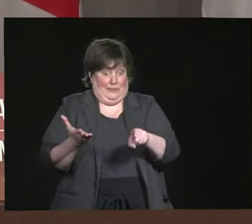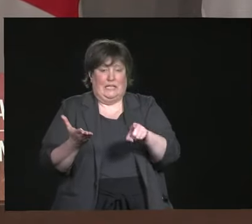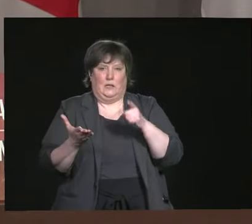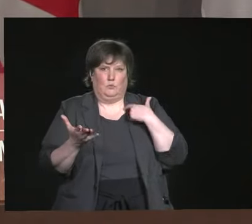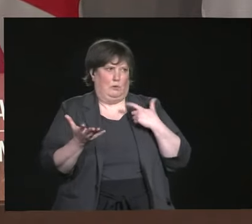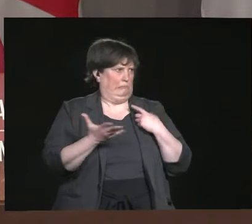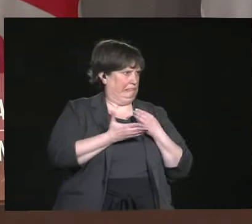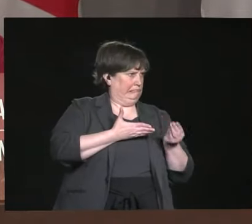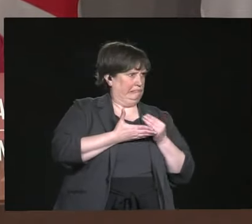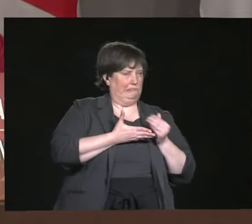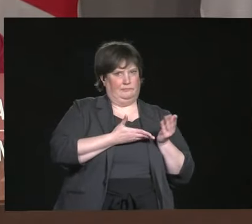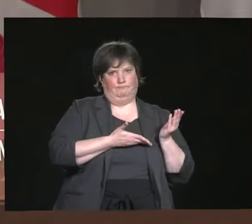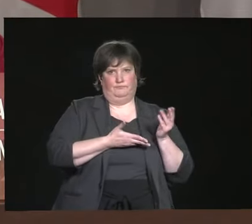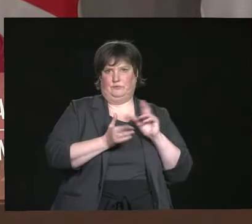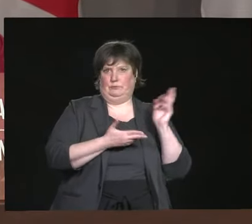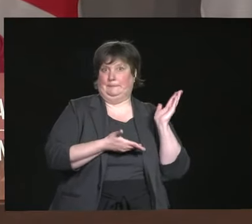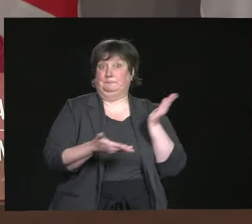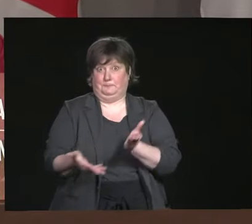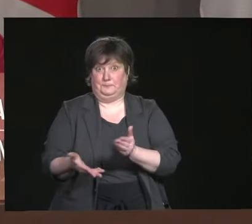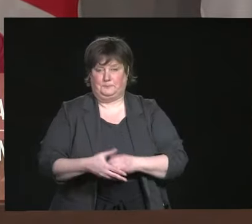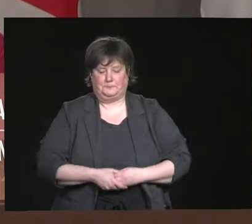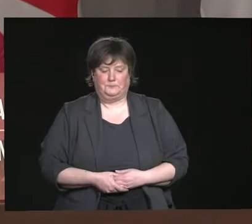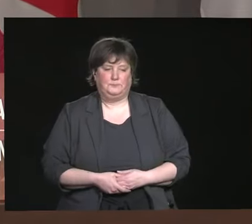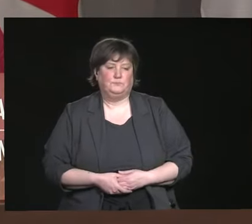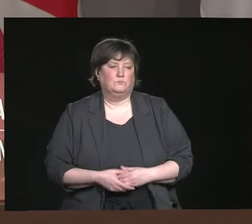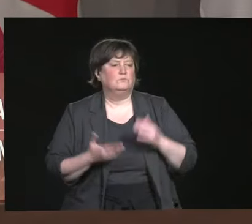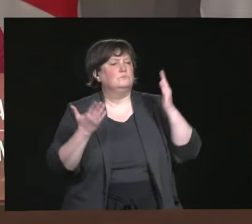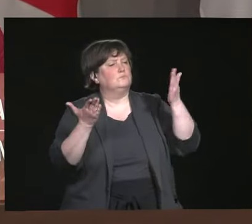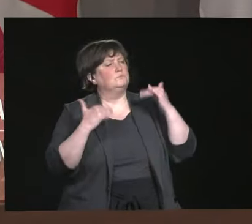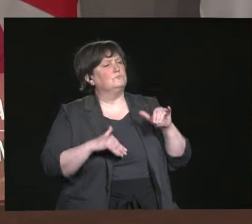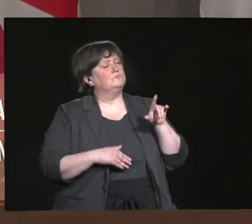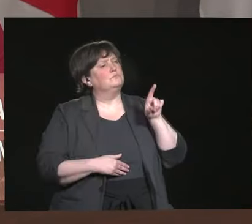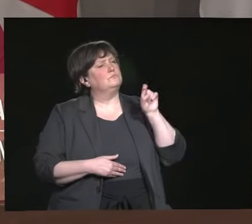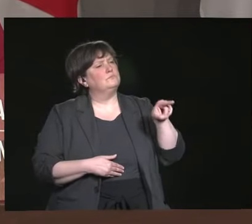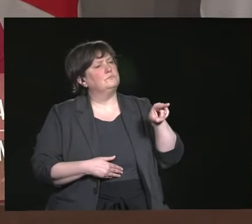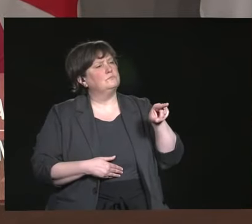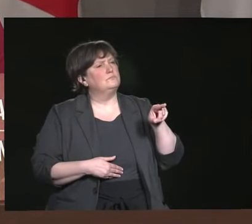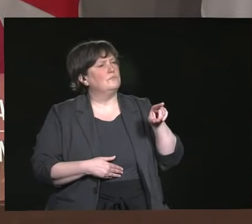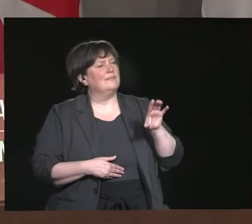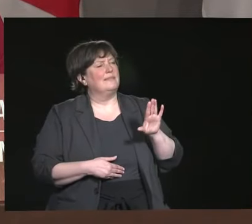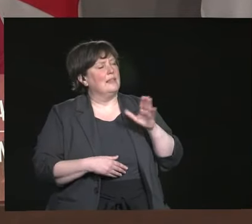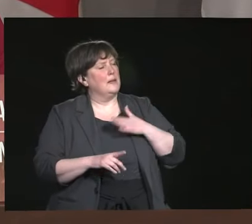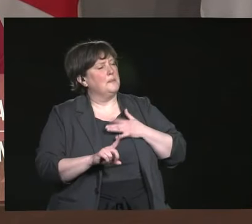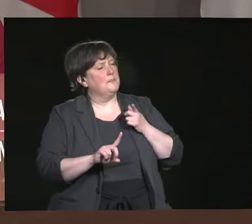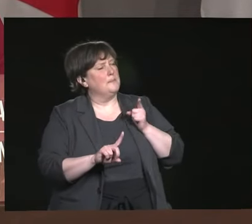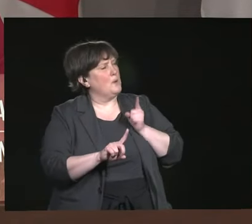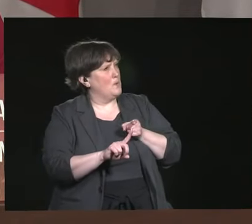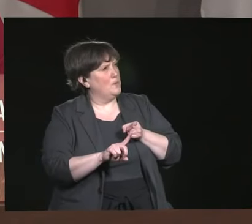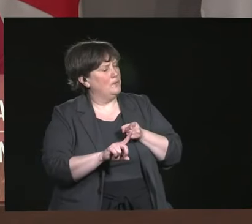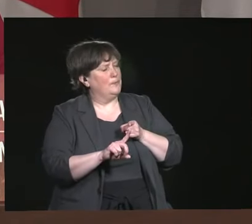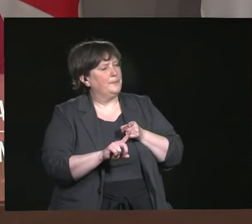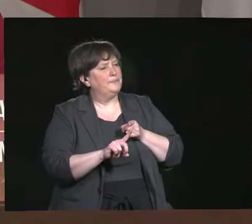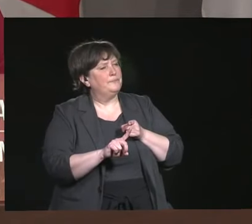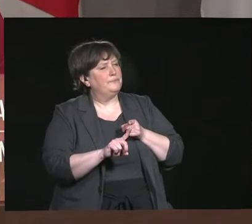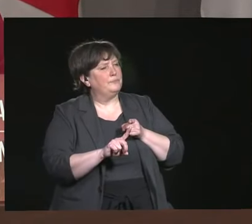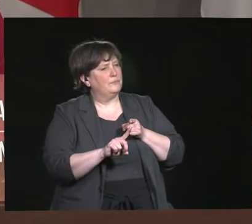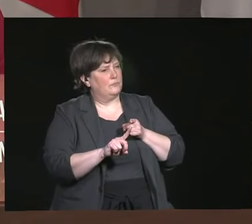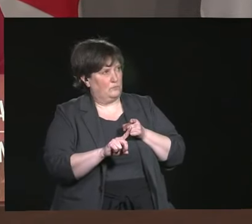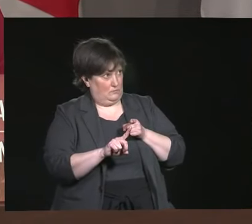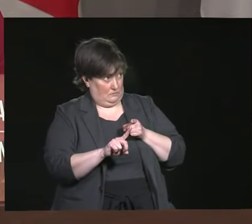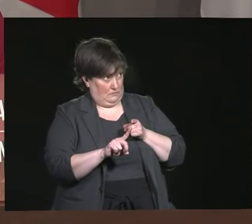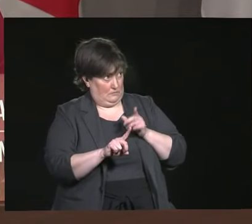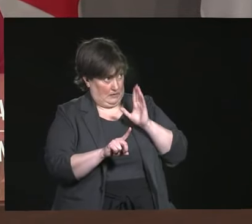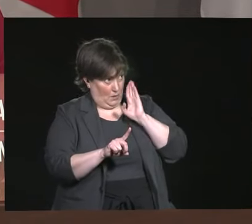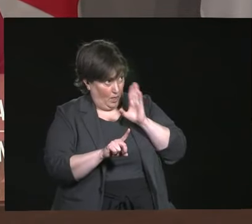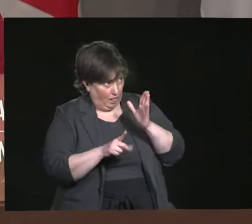Mais ma question, c'est est-ce qu'il y a un risque, un danger de pénurie? Vous avez répondu qu'il est important d'avoir des masques. Je comprends, tout le monde